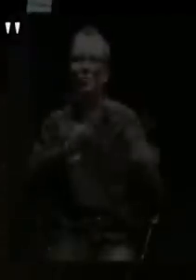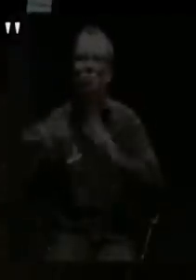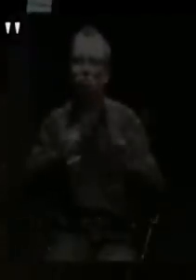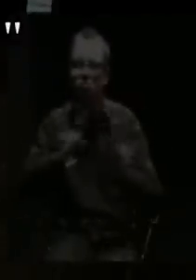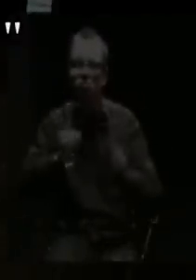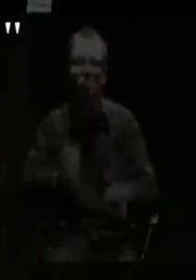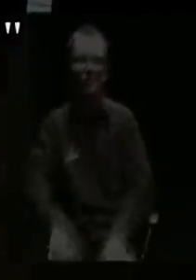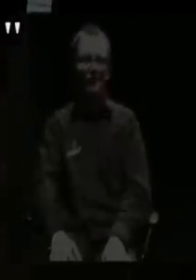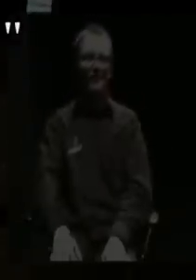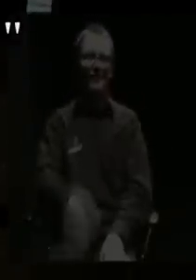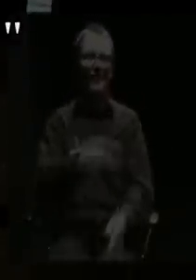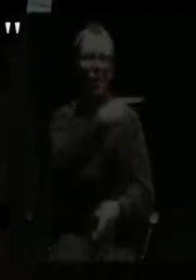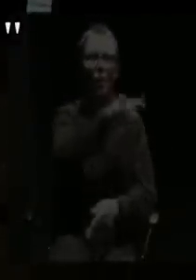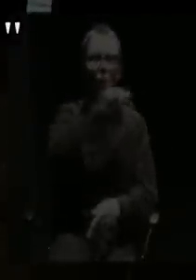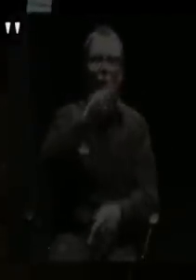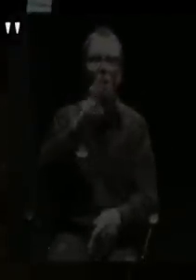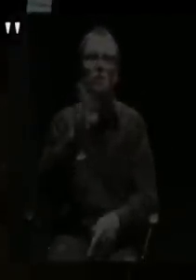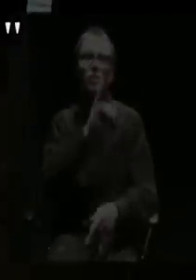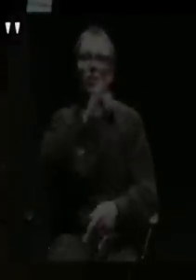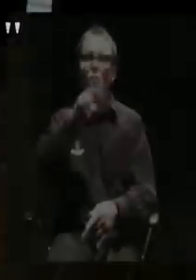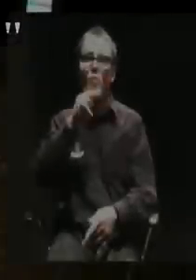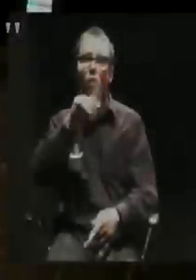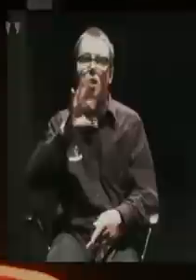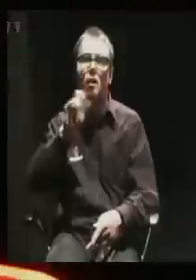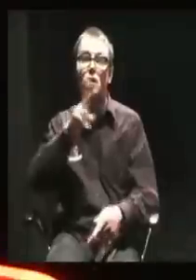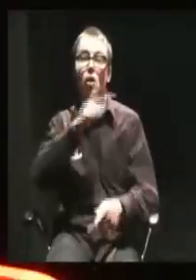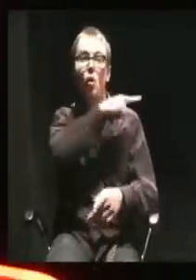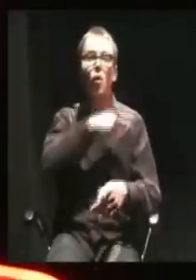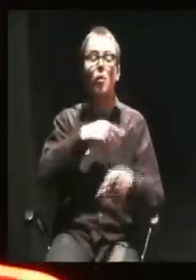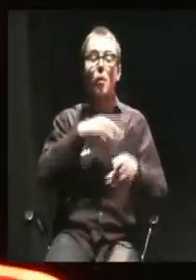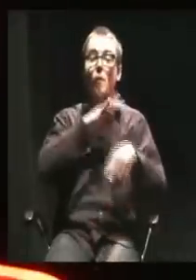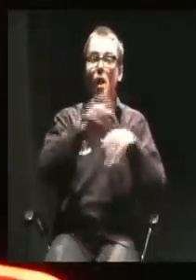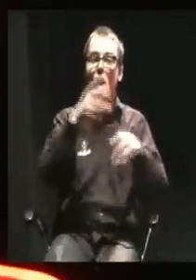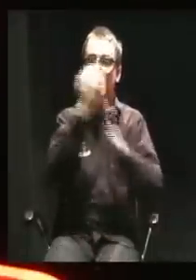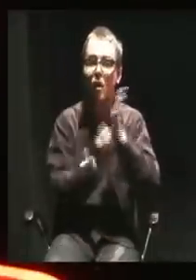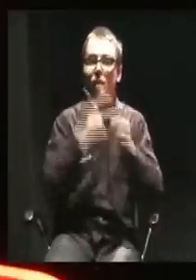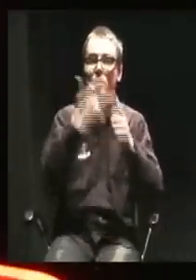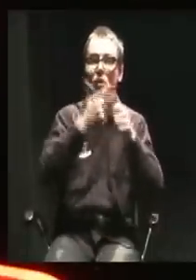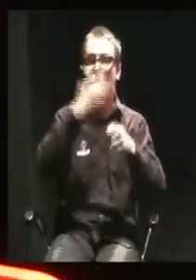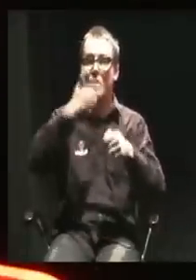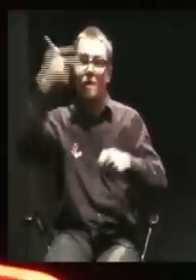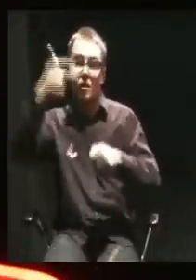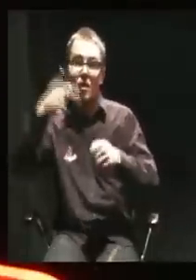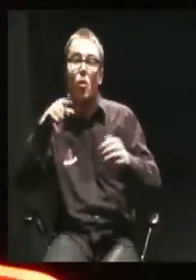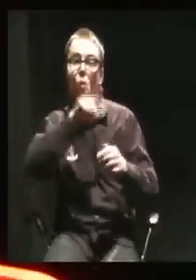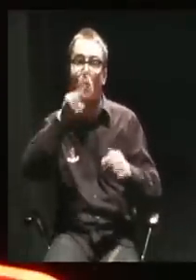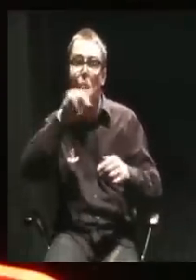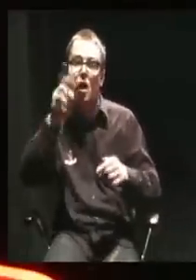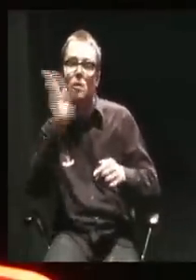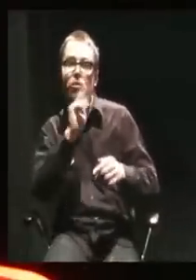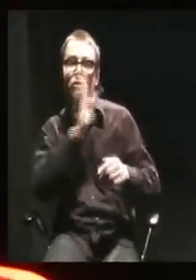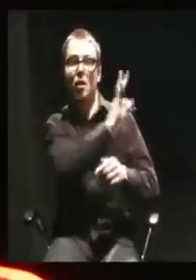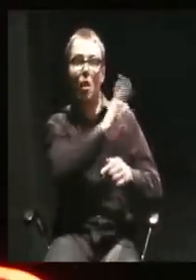No więc tak, nazywam się Łukasz Jakubiak, prowadzę program 20 metrów kwadratowych Łukasza i moje przesłanie na najbliższe 18 minut